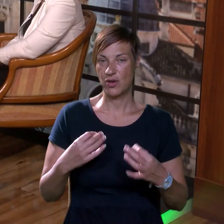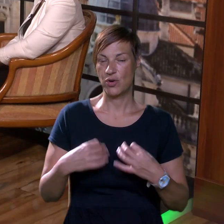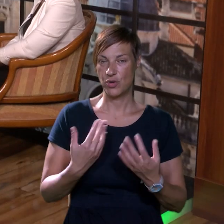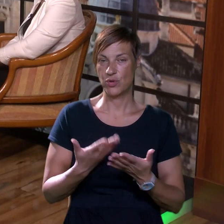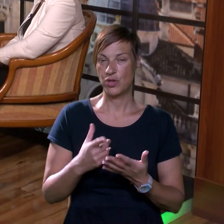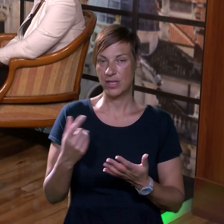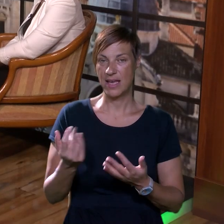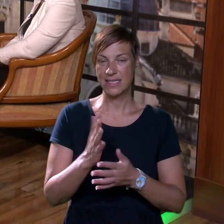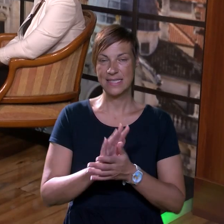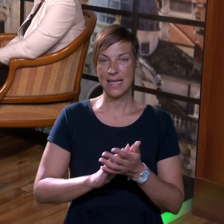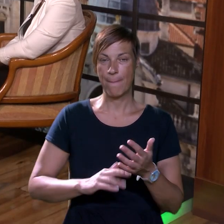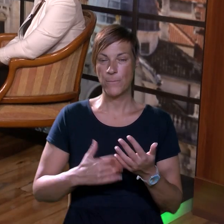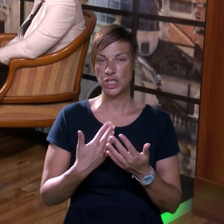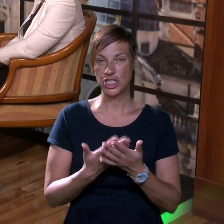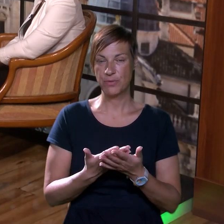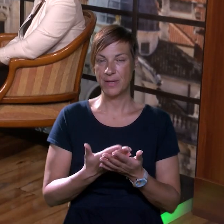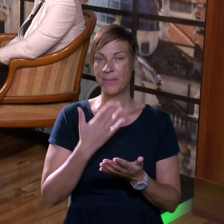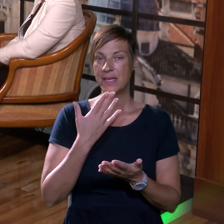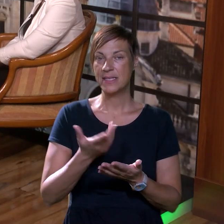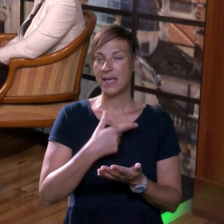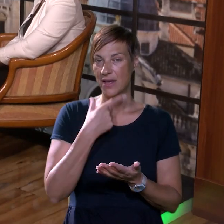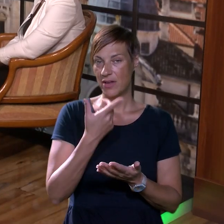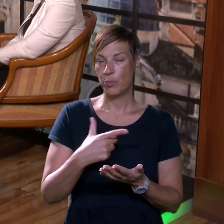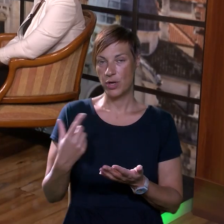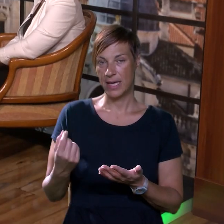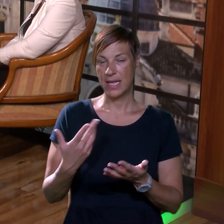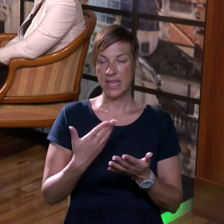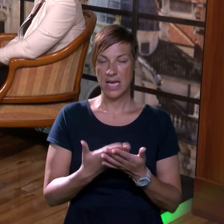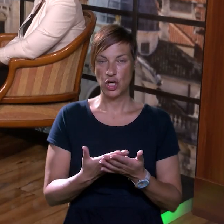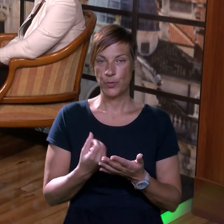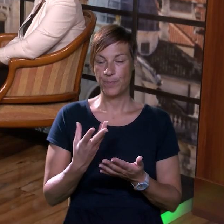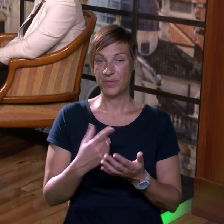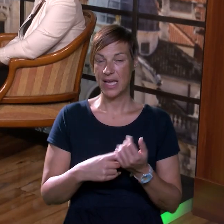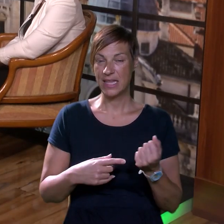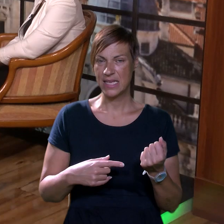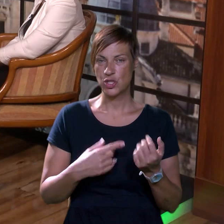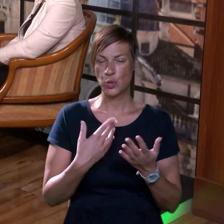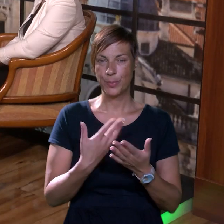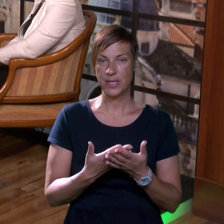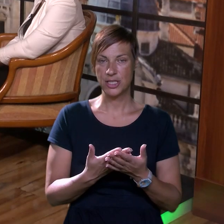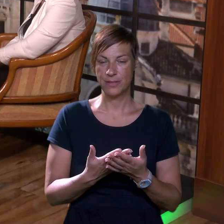dan započnem zahvalom Bogu na tom danu, jer kada izgubiš